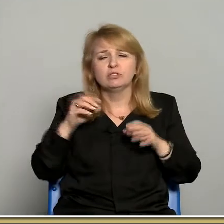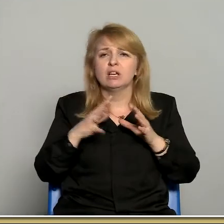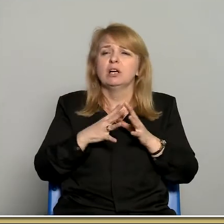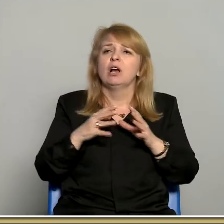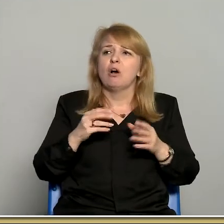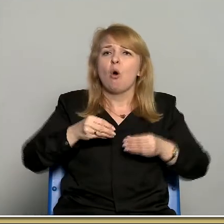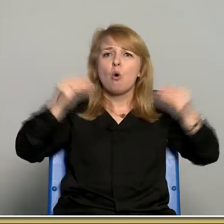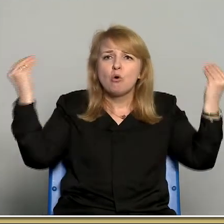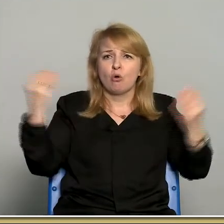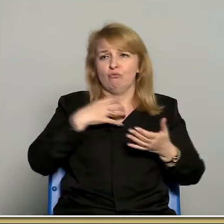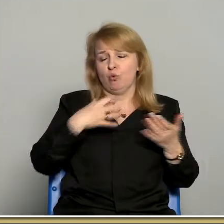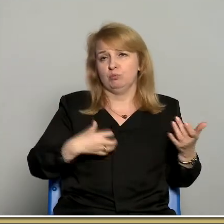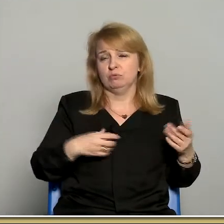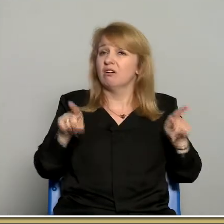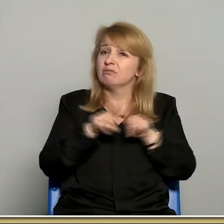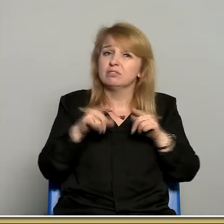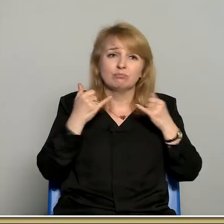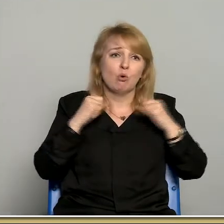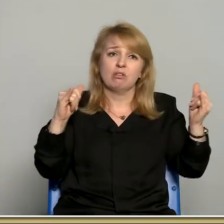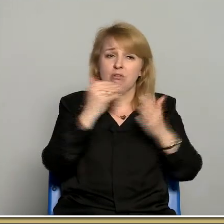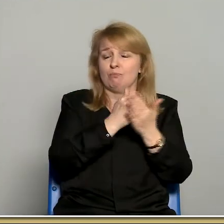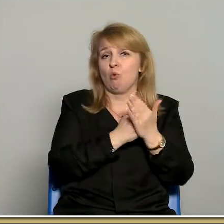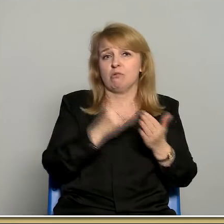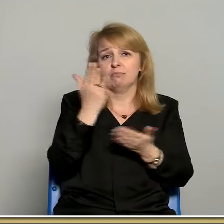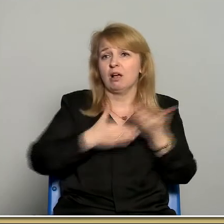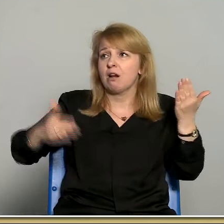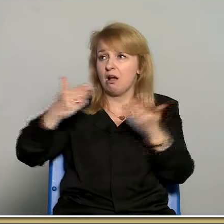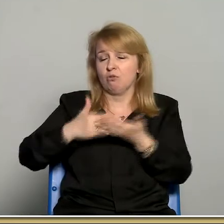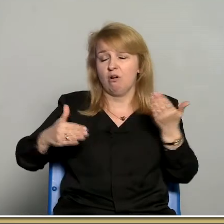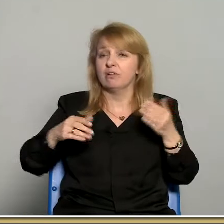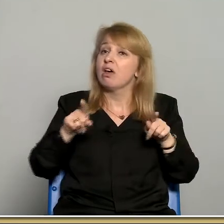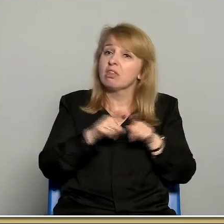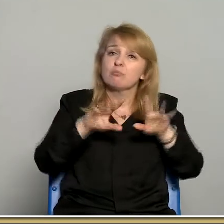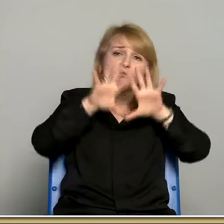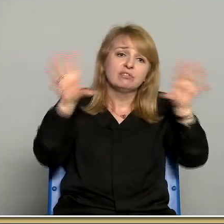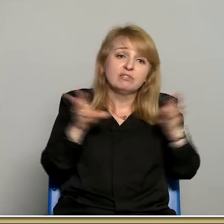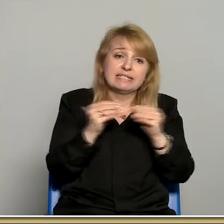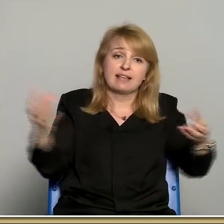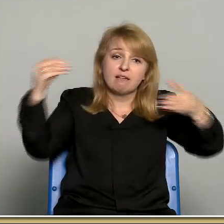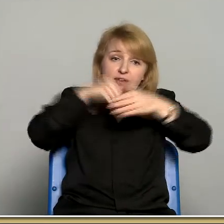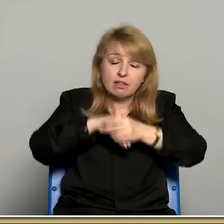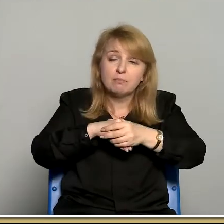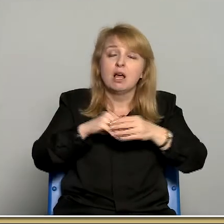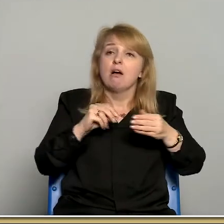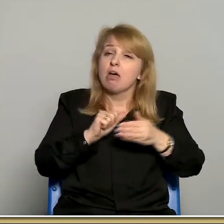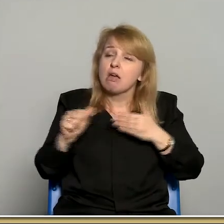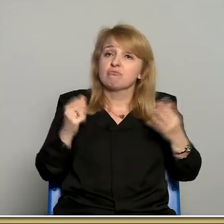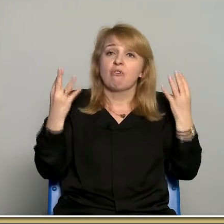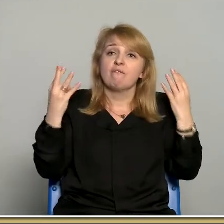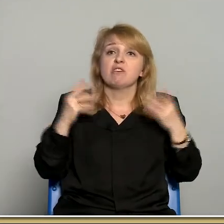dotyczy pozostałych programów krajowych i wszystkie razem wpływają na